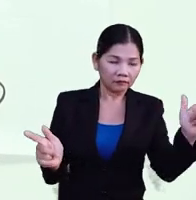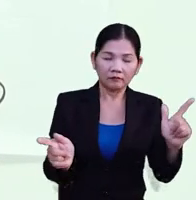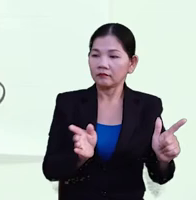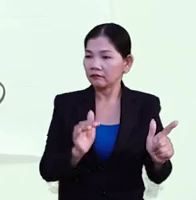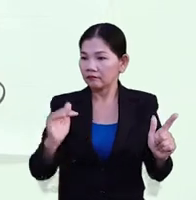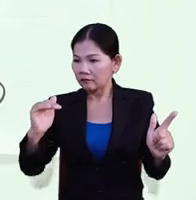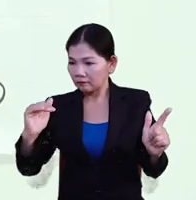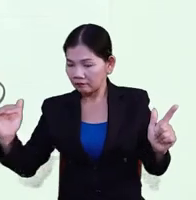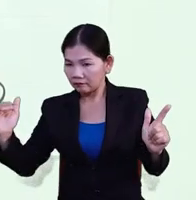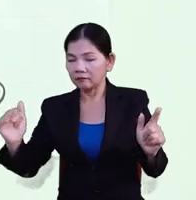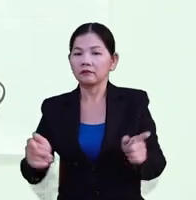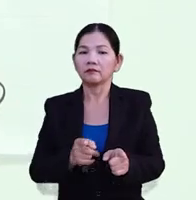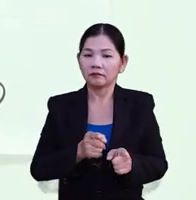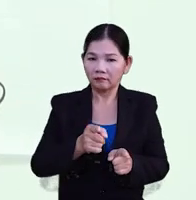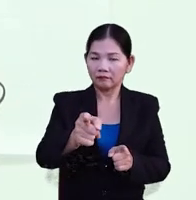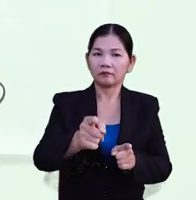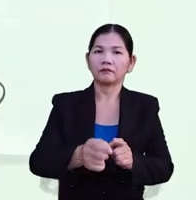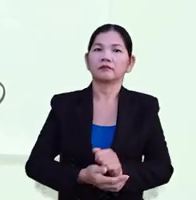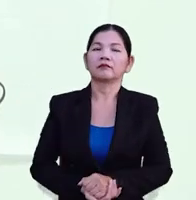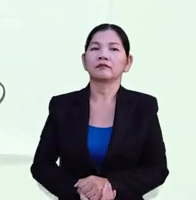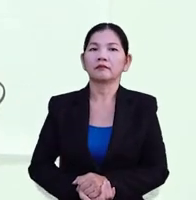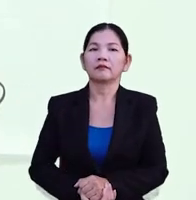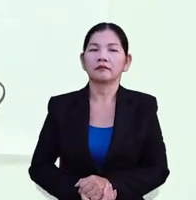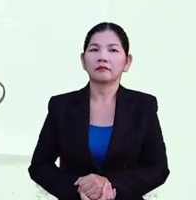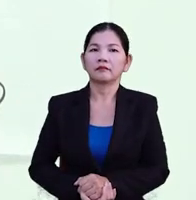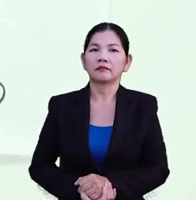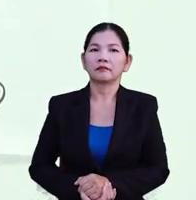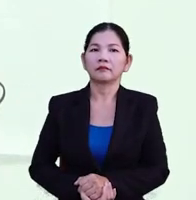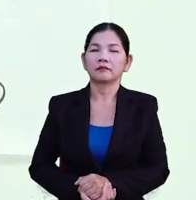ឆ្លើយប្រាប់អ្នកគ្រូទាំងអស់គ្នា